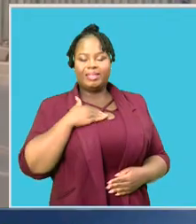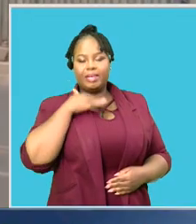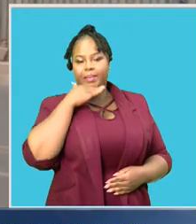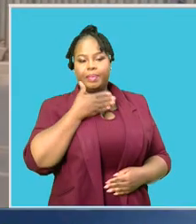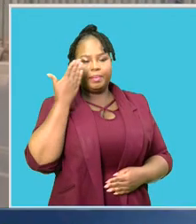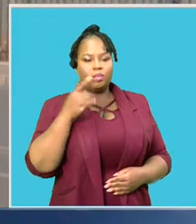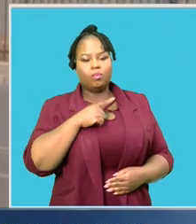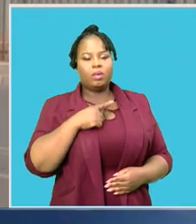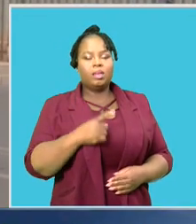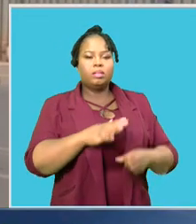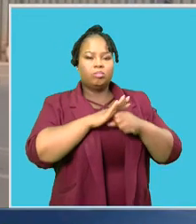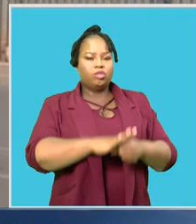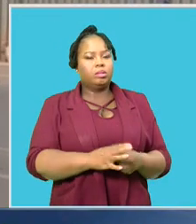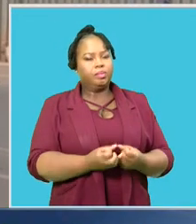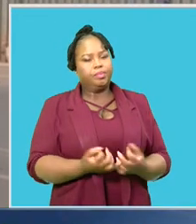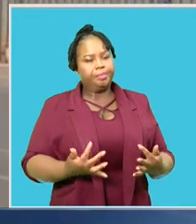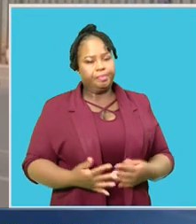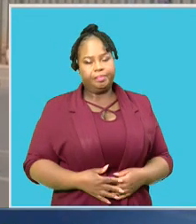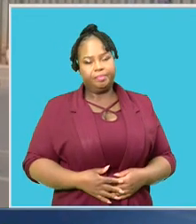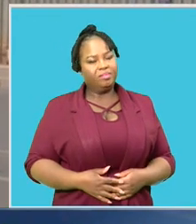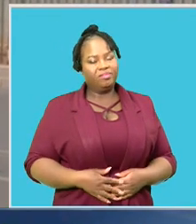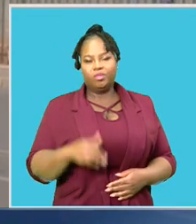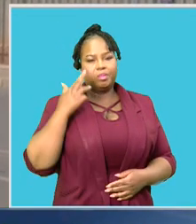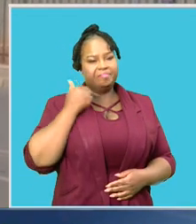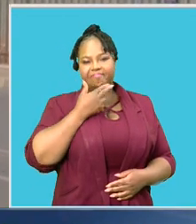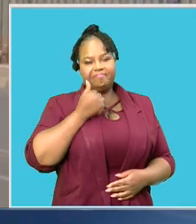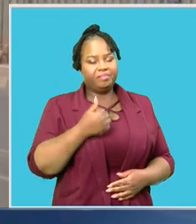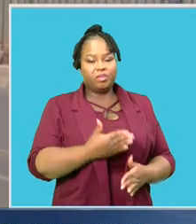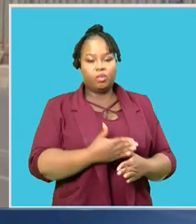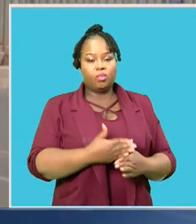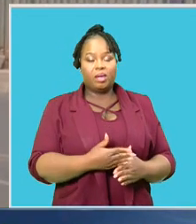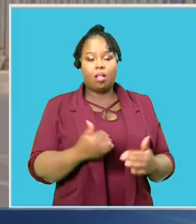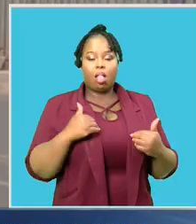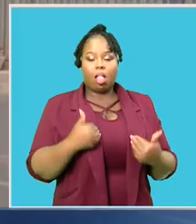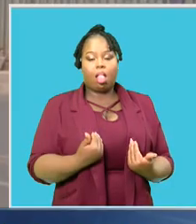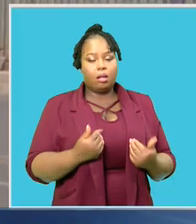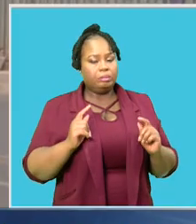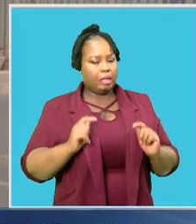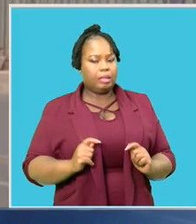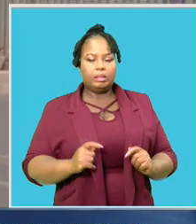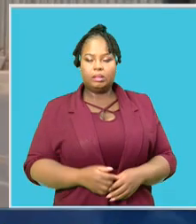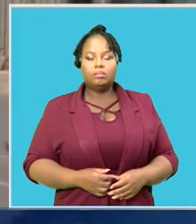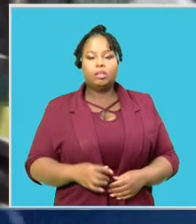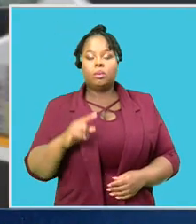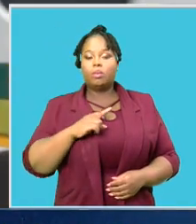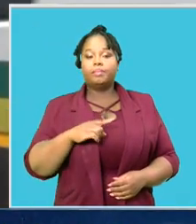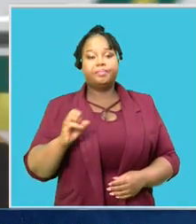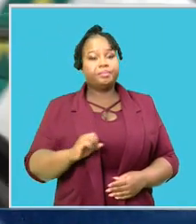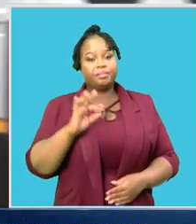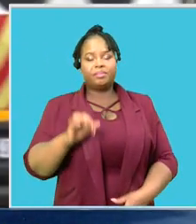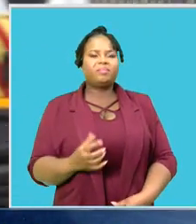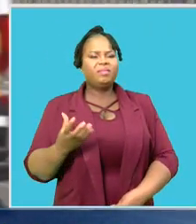becomes immense for bona. So akukho mnandi ukusebenza so fatigue, exhausted. Kuwukuthi iSouth